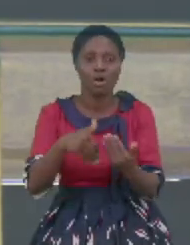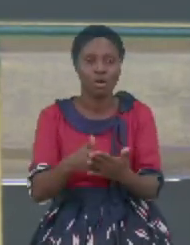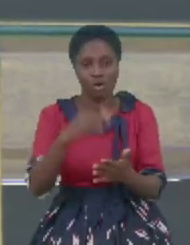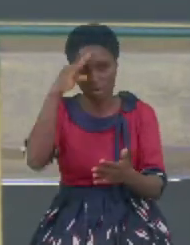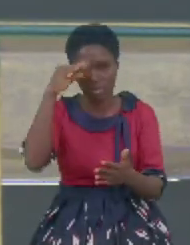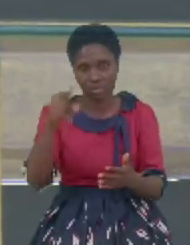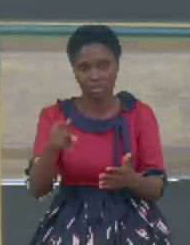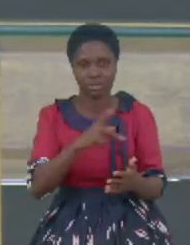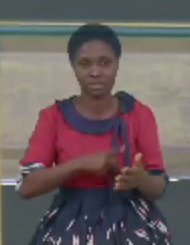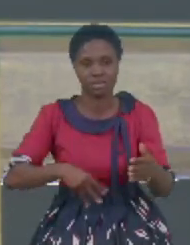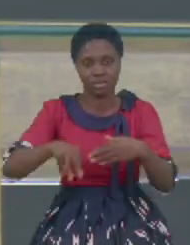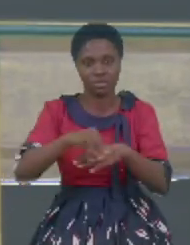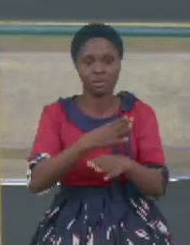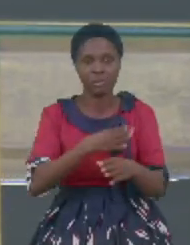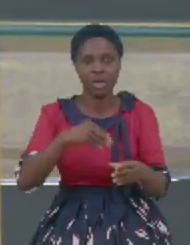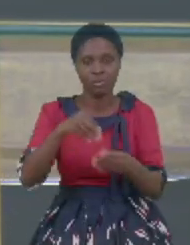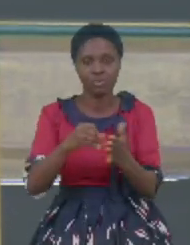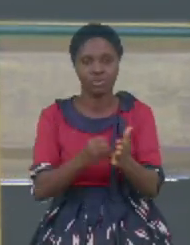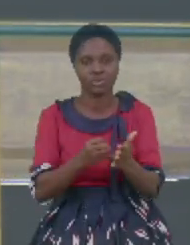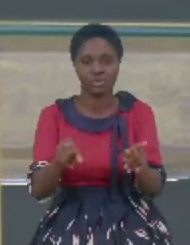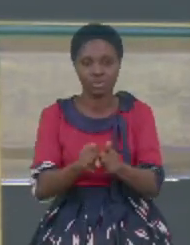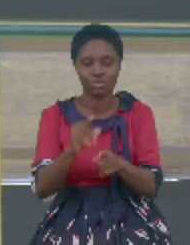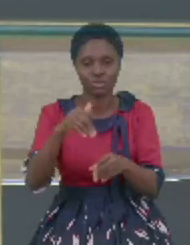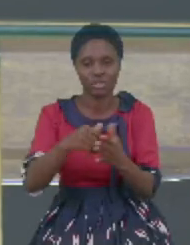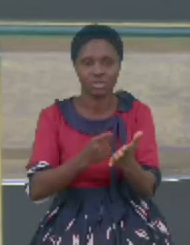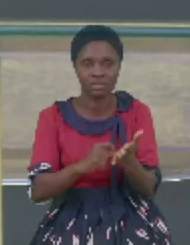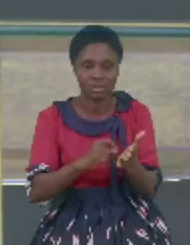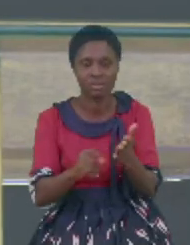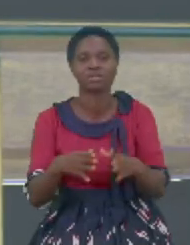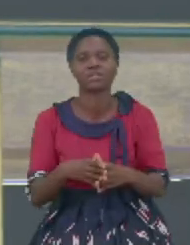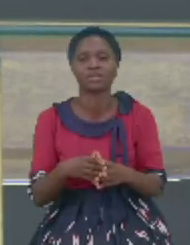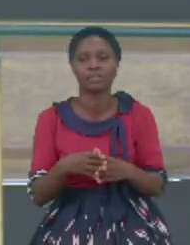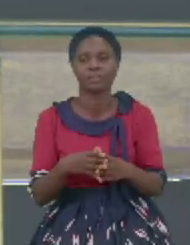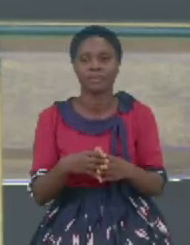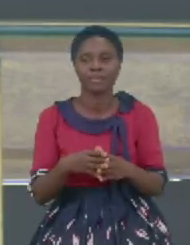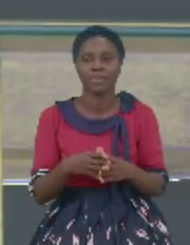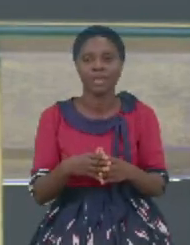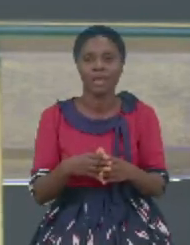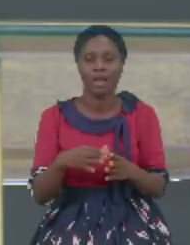Vous allez vouloir comprendre que Cyrus, avant qu'il ne soit né,